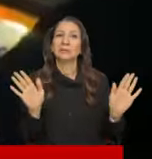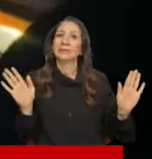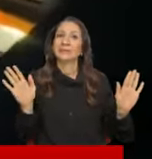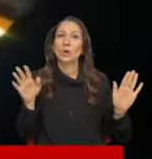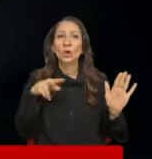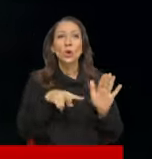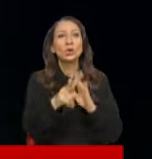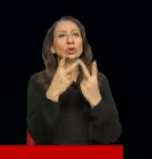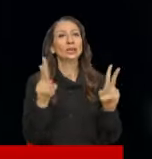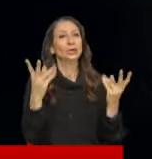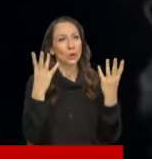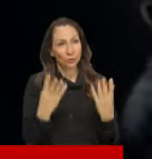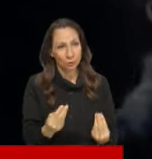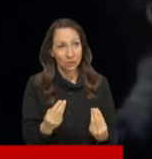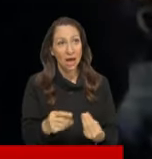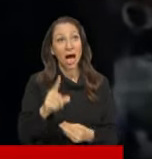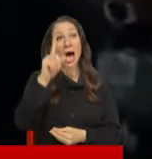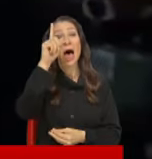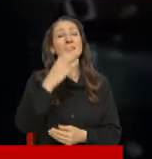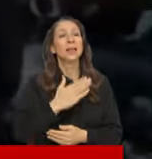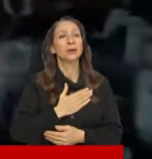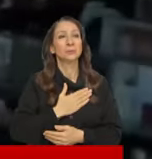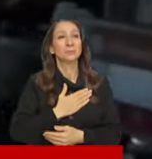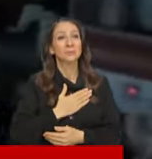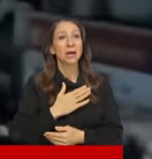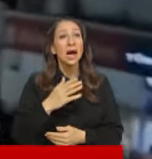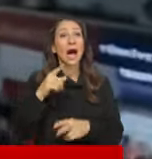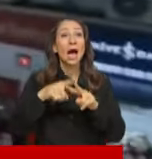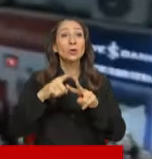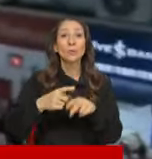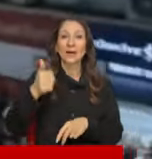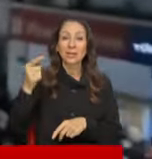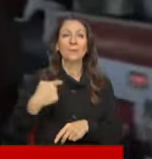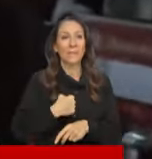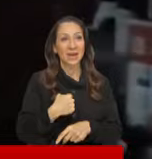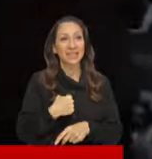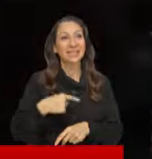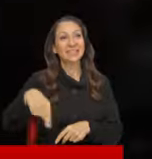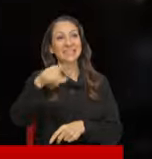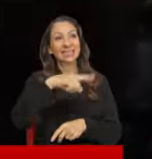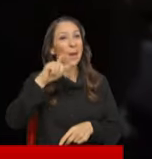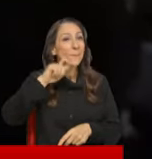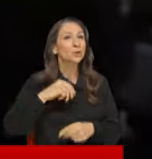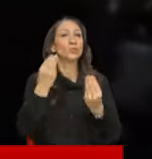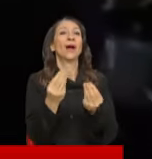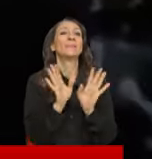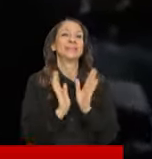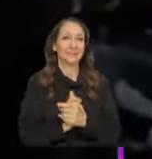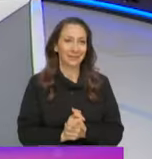Yolumuz açık olsun Allah'ım Aykut başkanımı da beni de size Mah